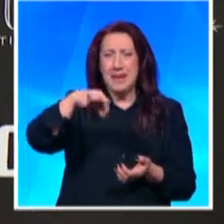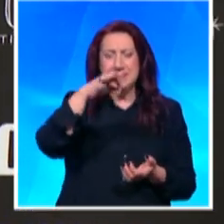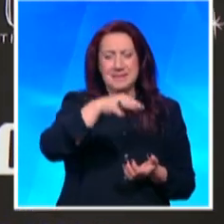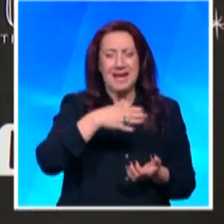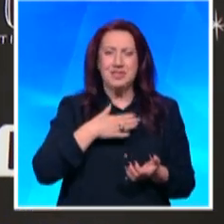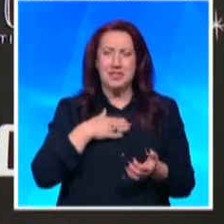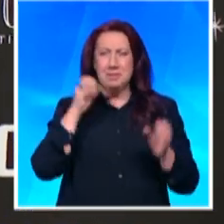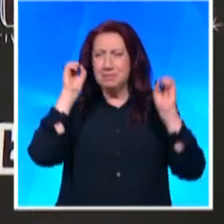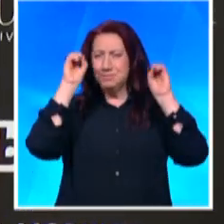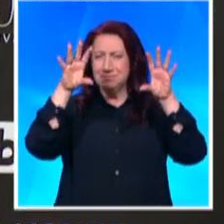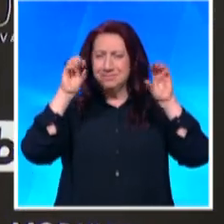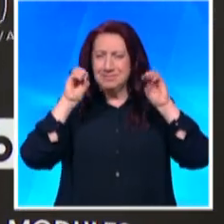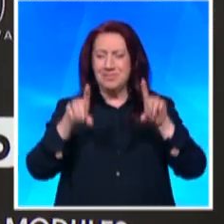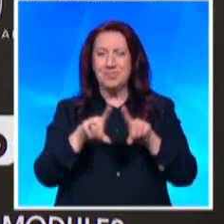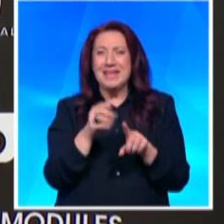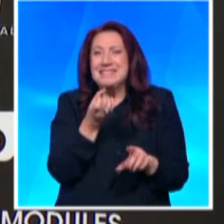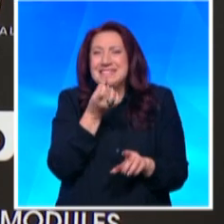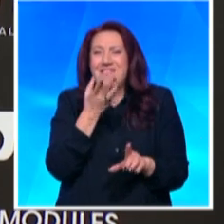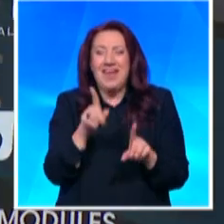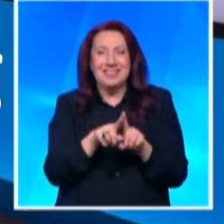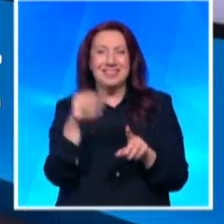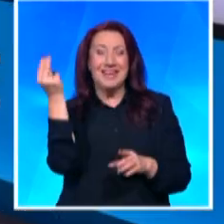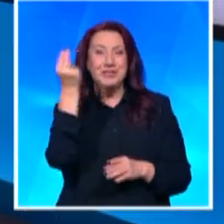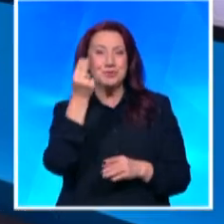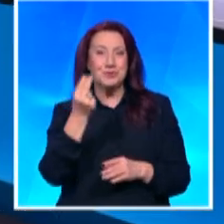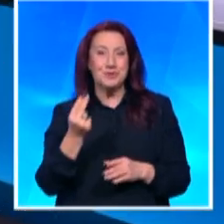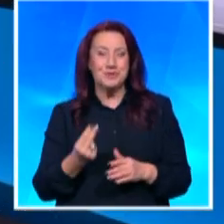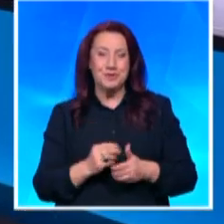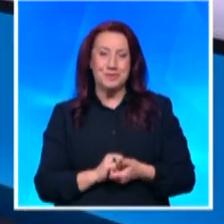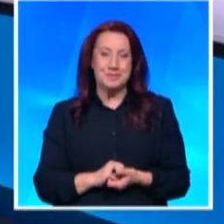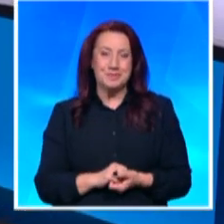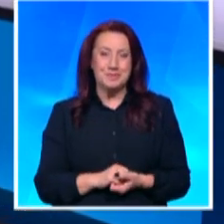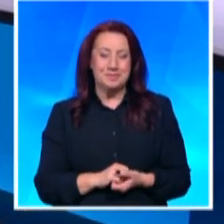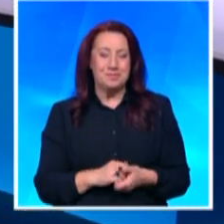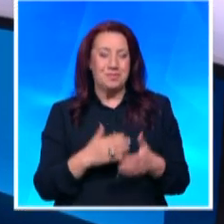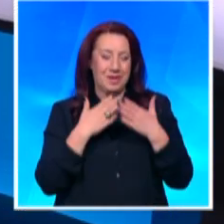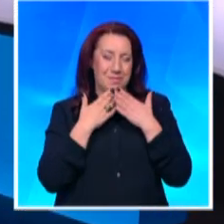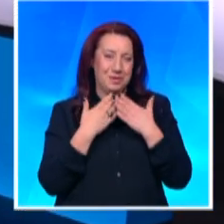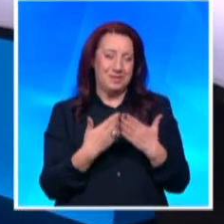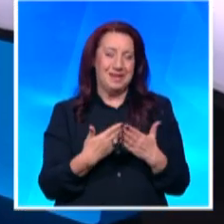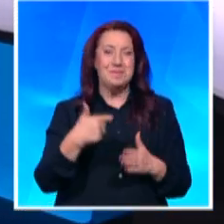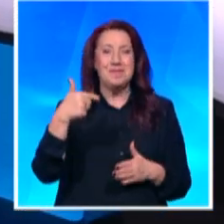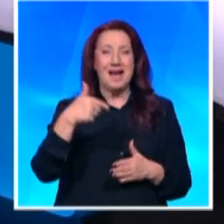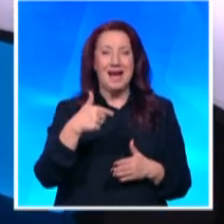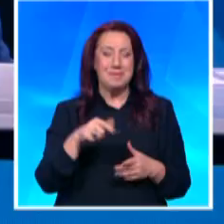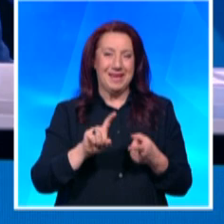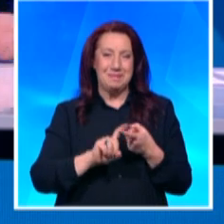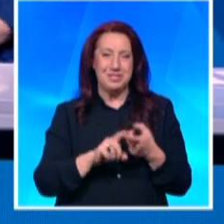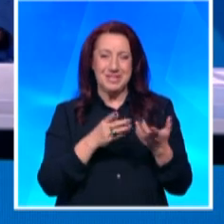бъдат осветени и отцветени в изкуство. Габриела Кирмечийска за откриването на Лунар.